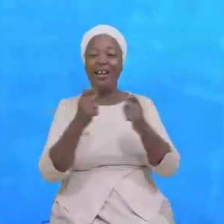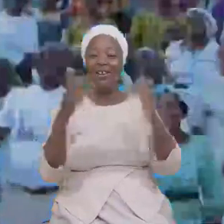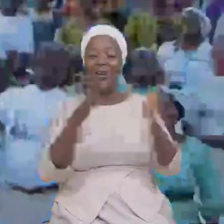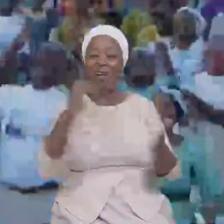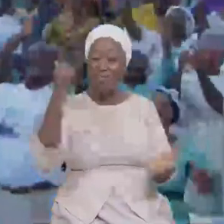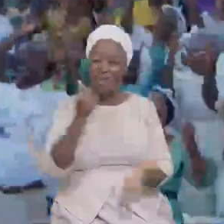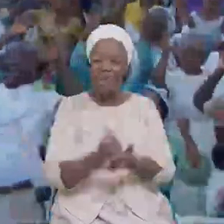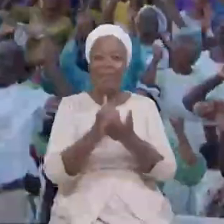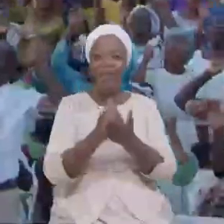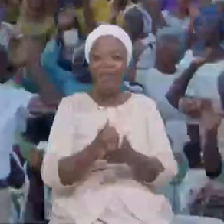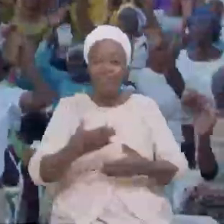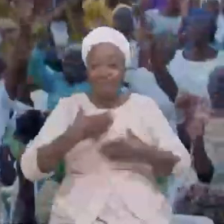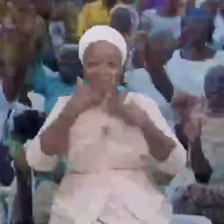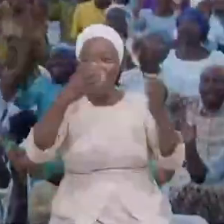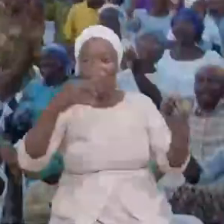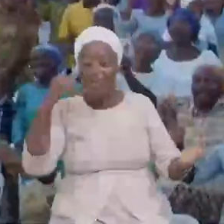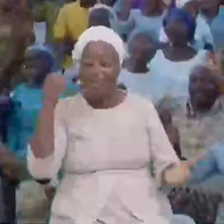Amen?